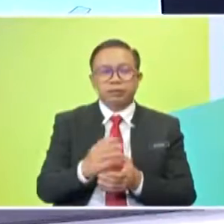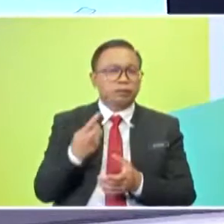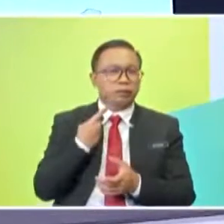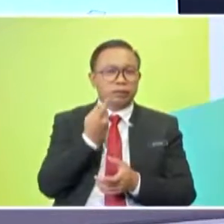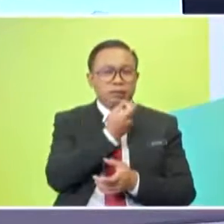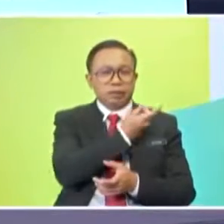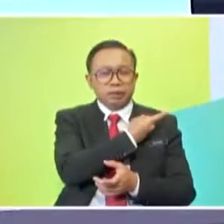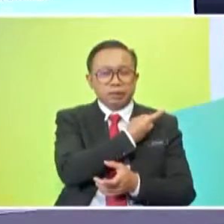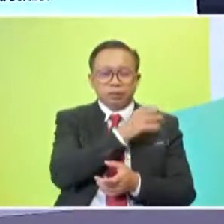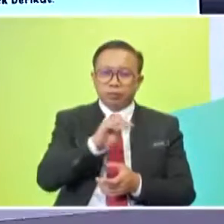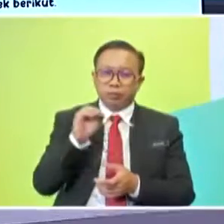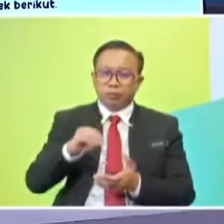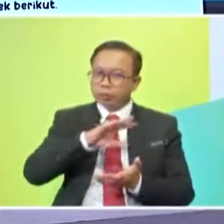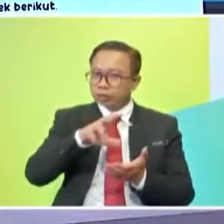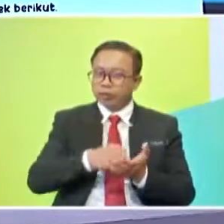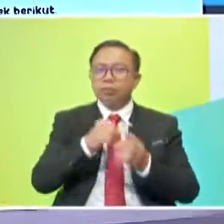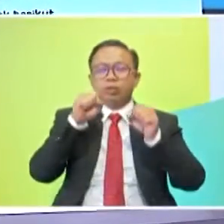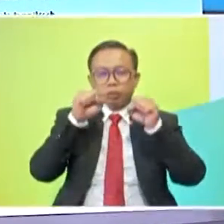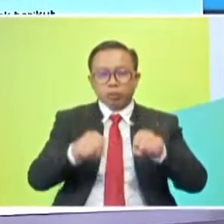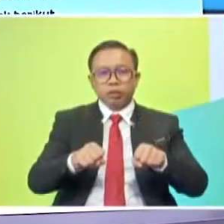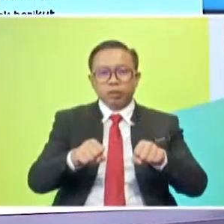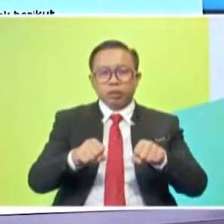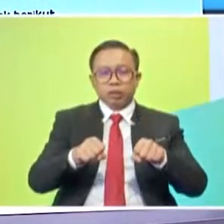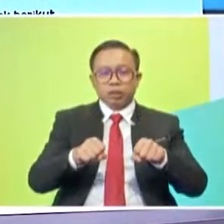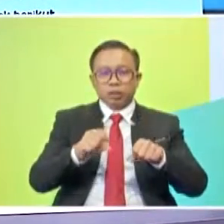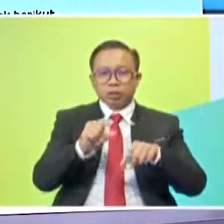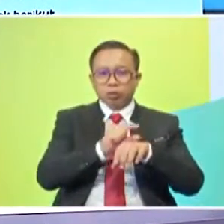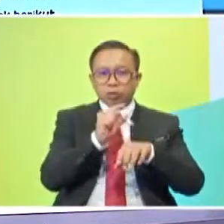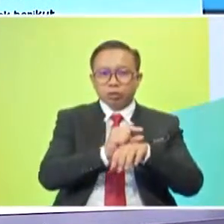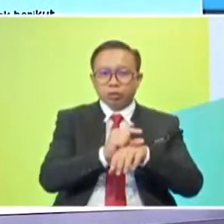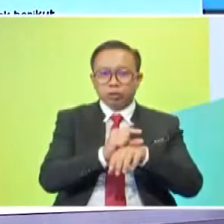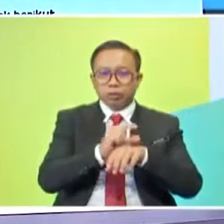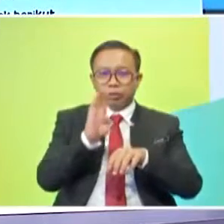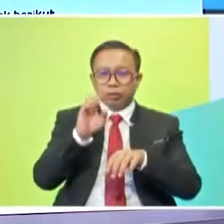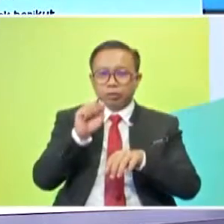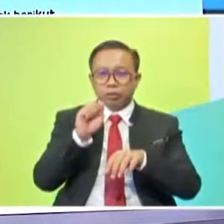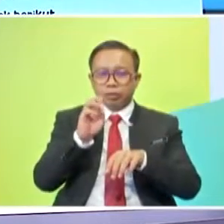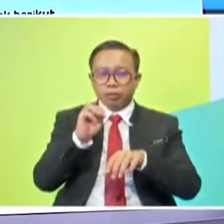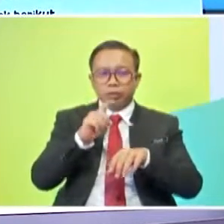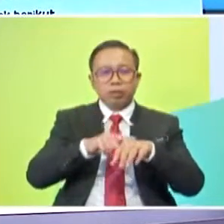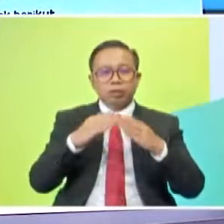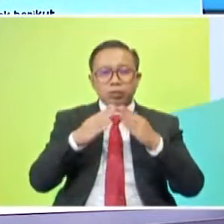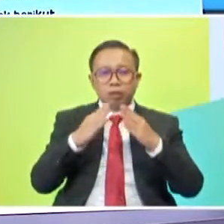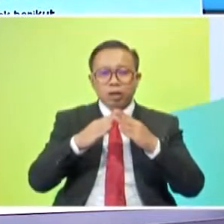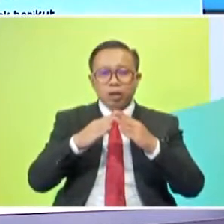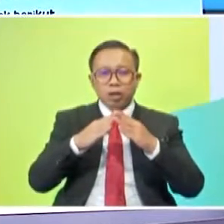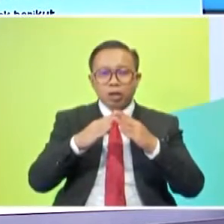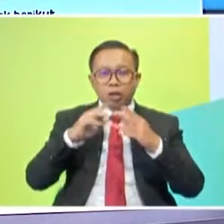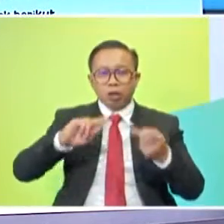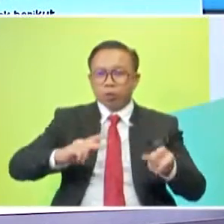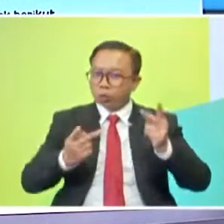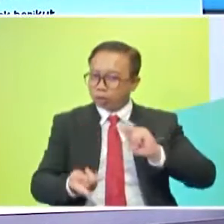ah mulai semua bolehlah lagu wajib Bambang sendiri enggak rumah gunakan kotak kita semule